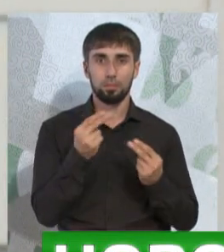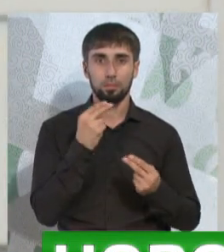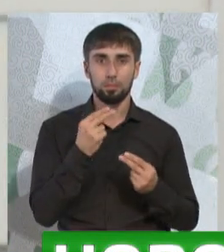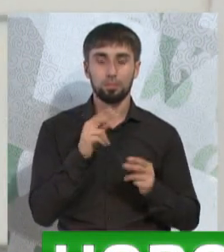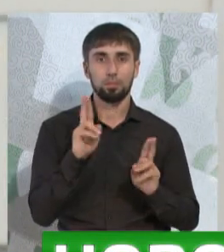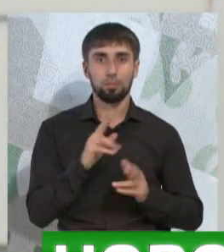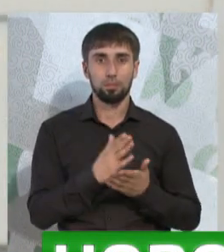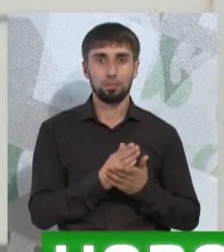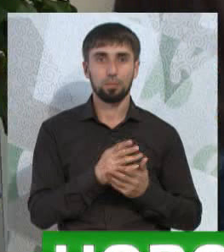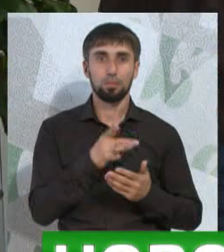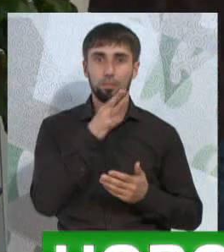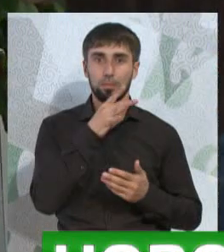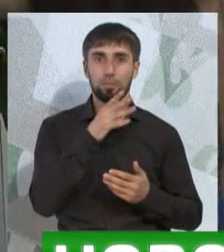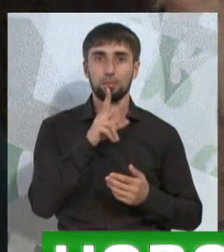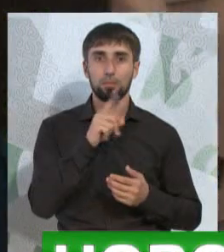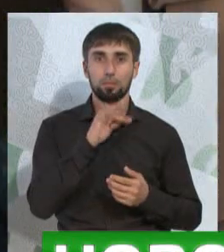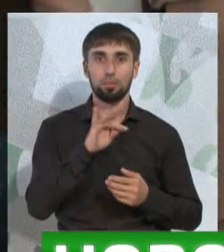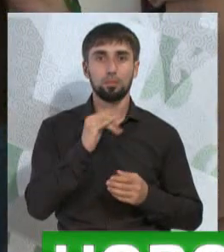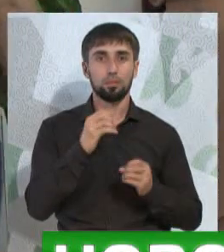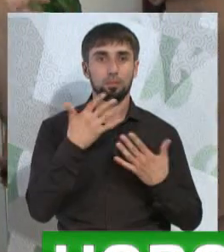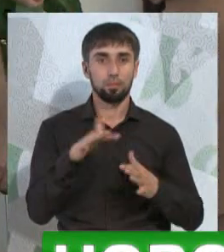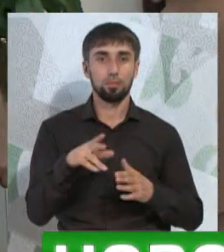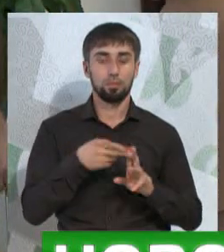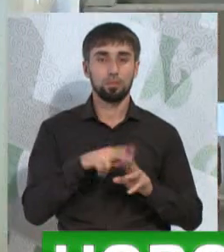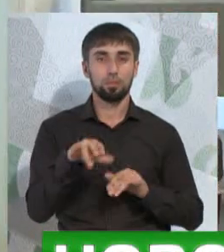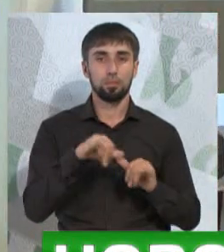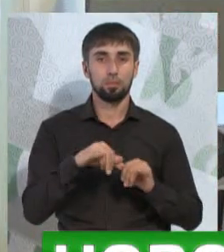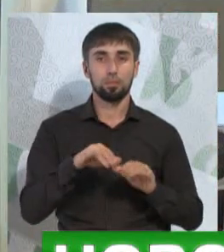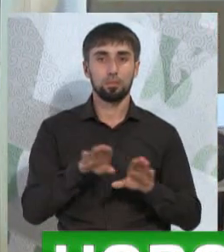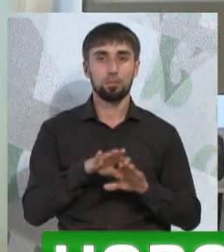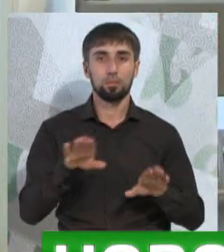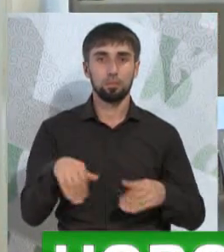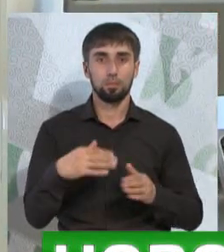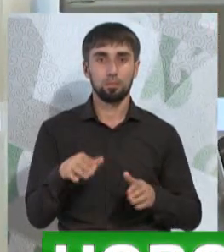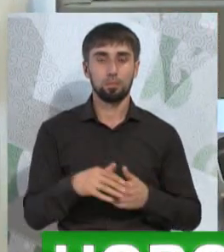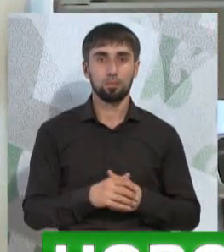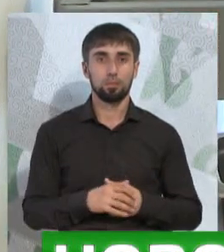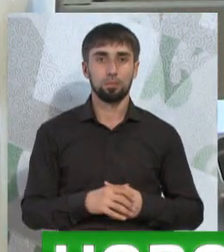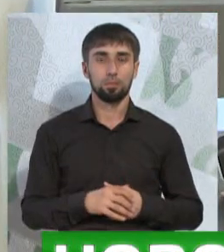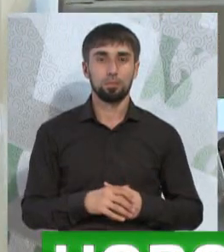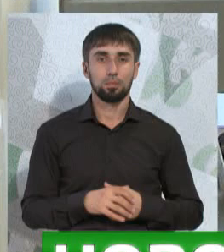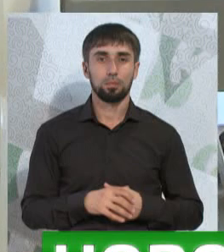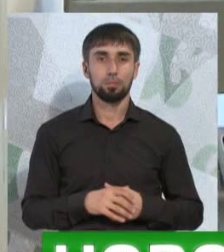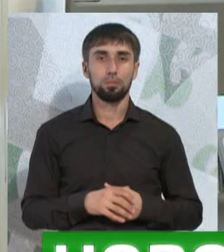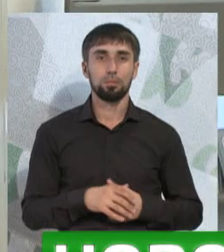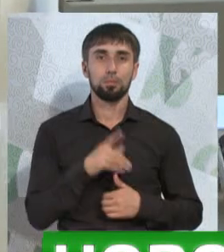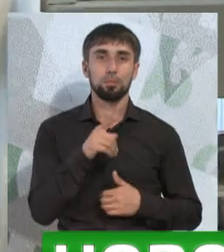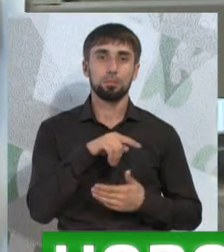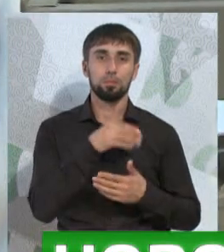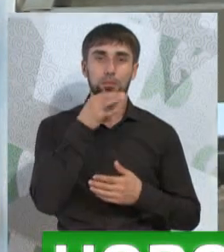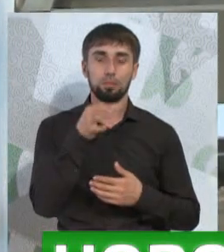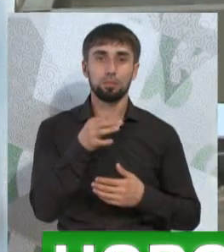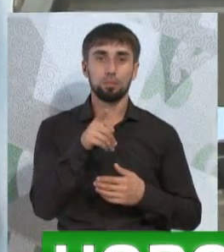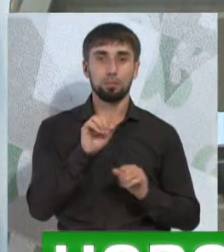соблюдены. Время завтрака уже закончилось, поэтому в столовой так пусто. Просто даже можно у детей спросить. Мы обязательно это